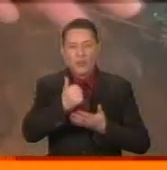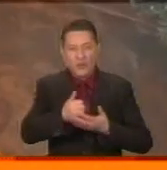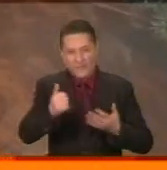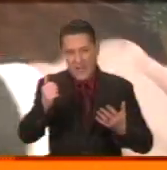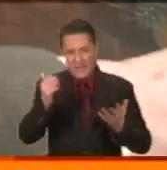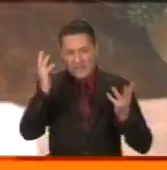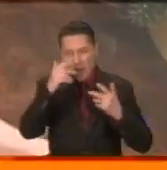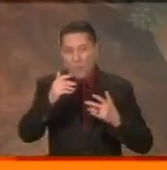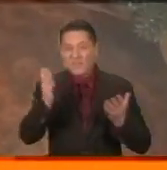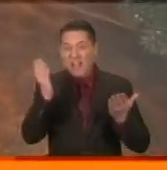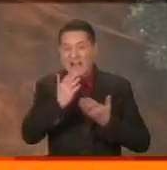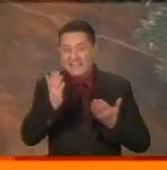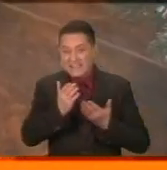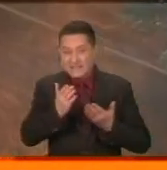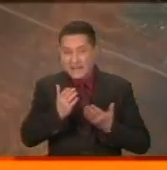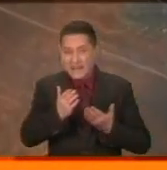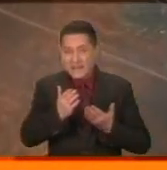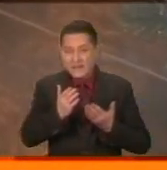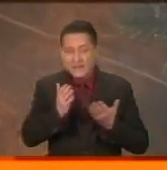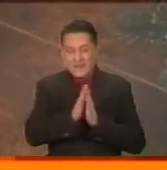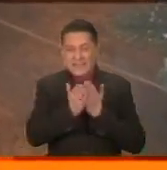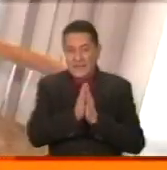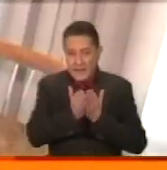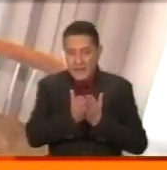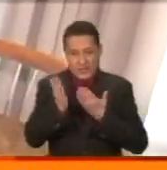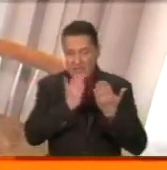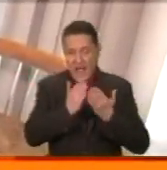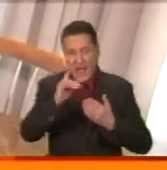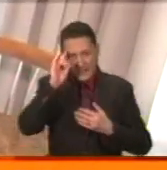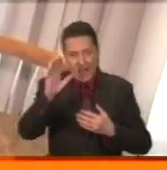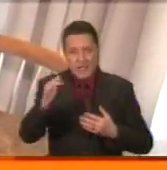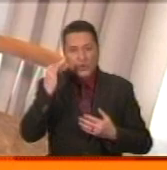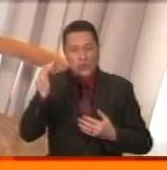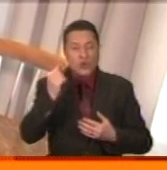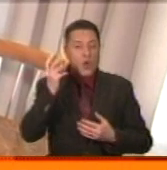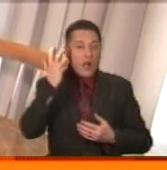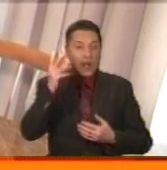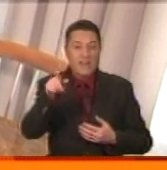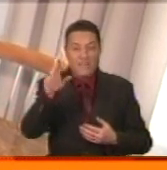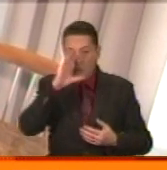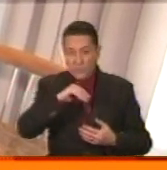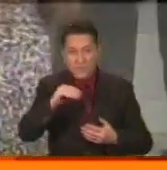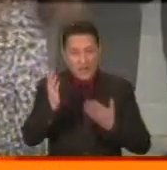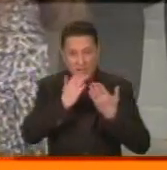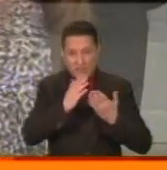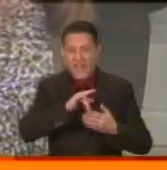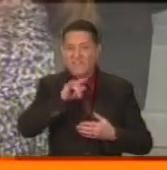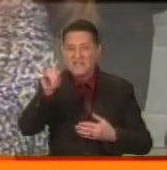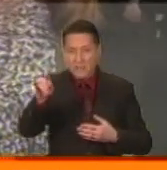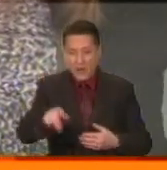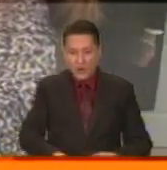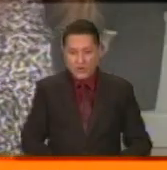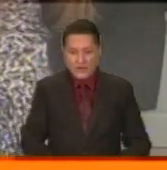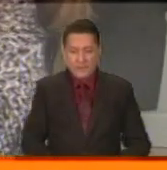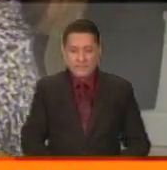книги. Вона читає класику та історію трьома мовами. Коли ви успіваєте читати? В самоліті. Тим часом